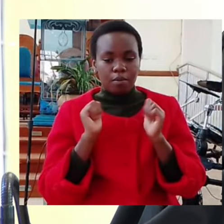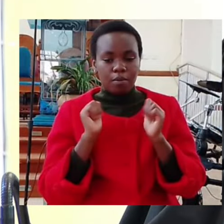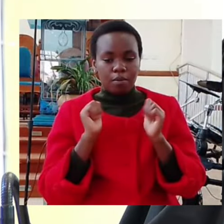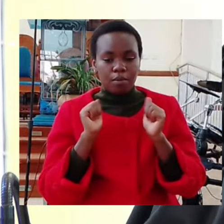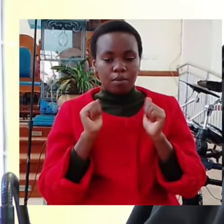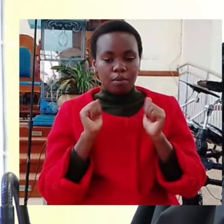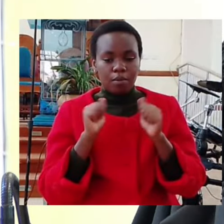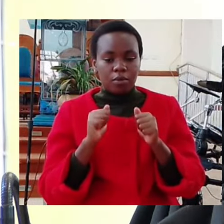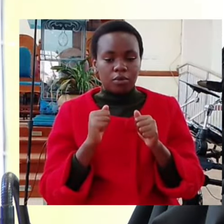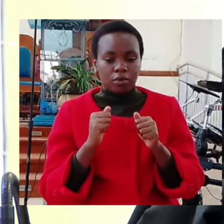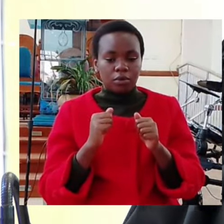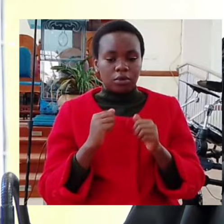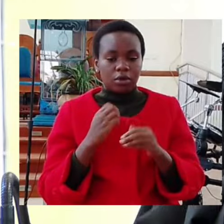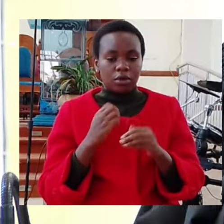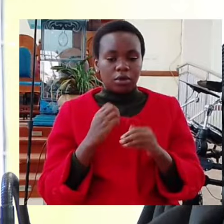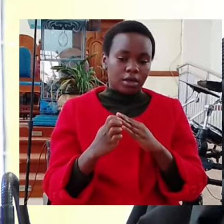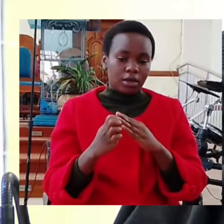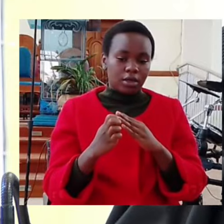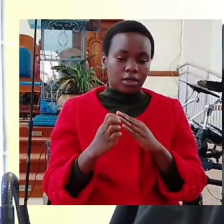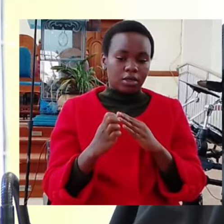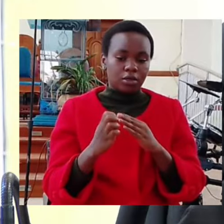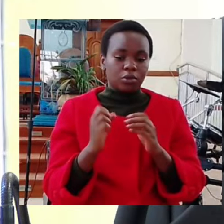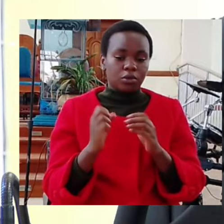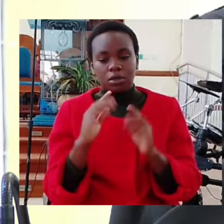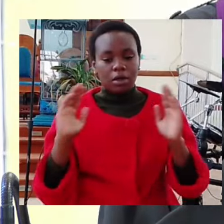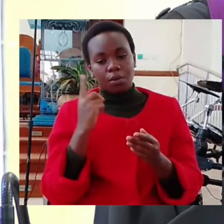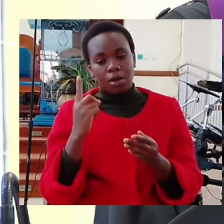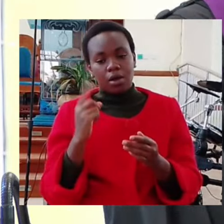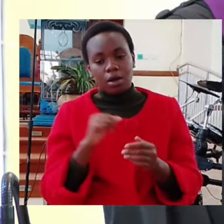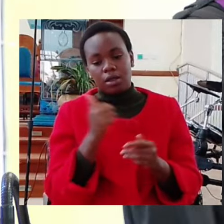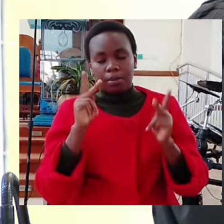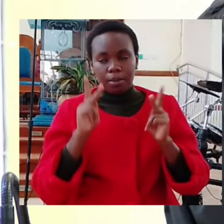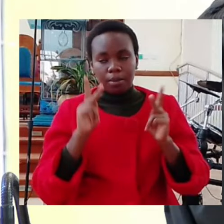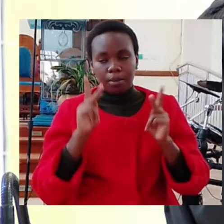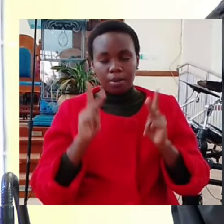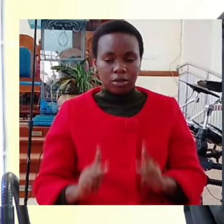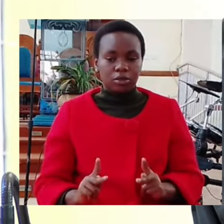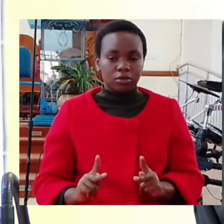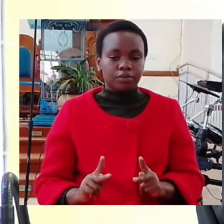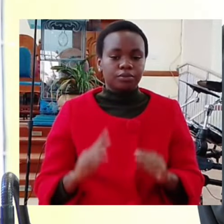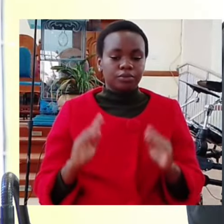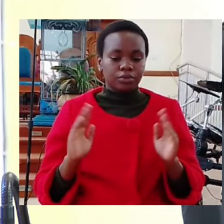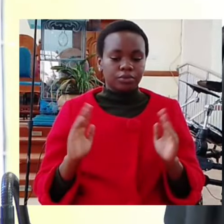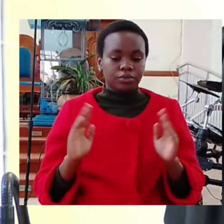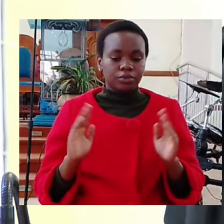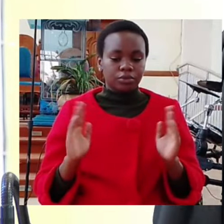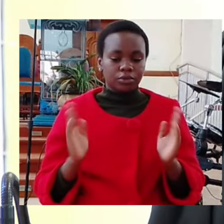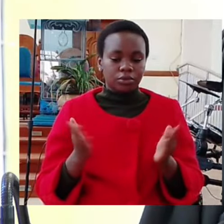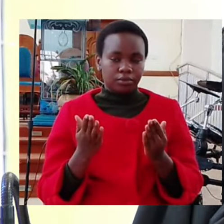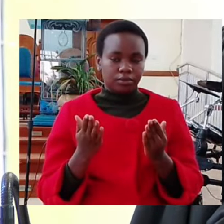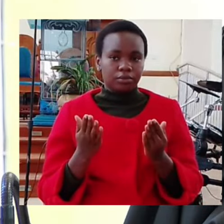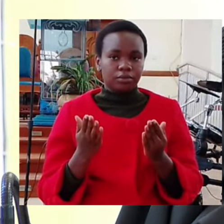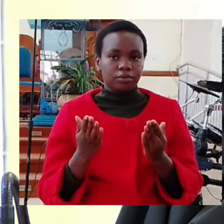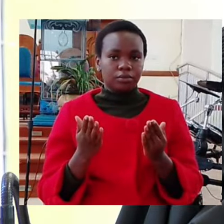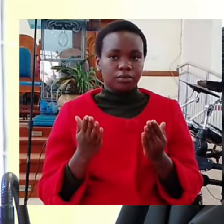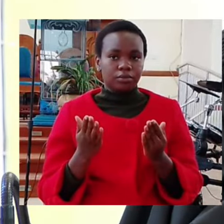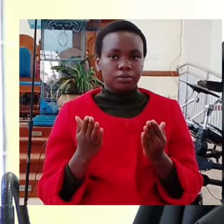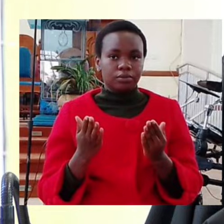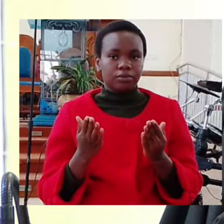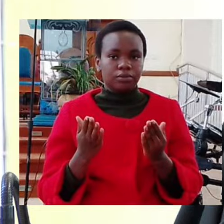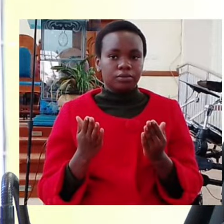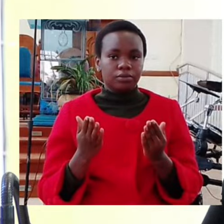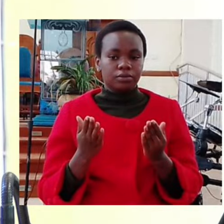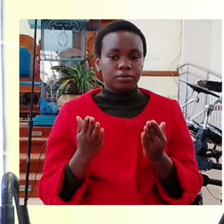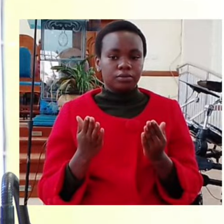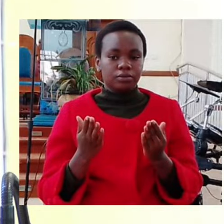akamera encourage one another umanagiririai Nanwega tukia bereria kuhigwa kikoki ya gai